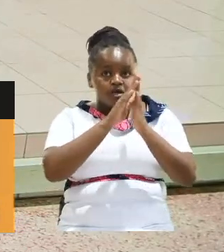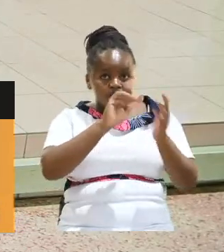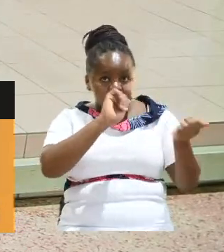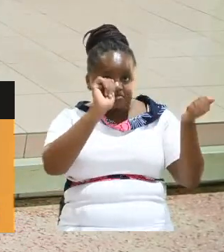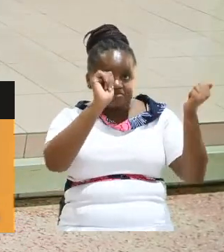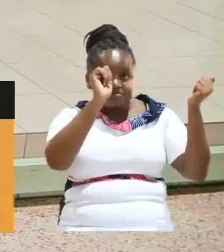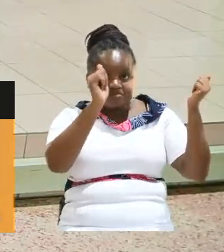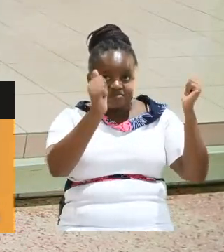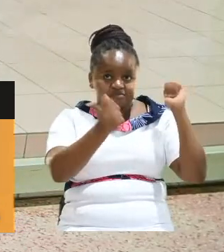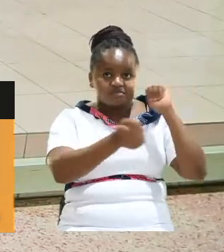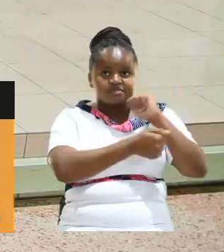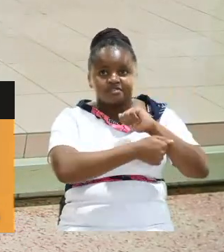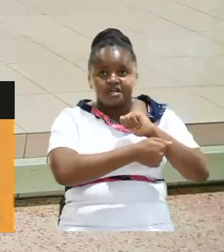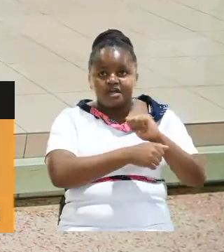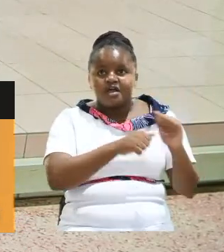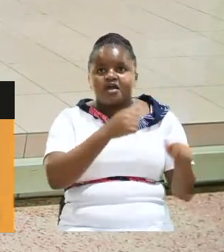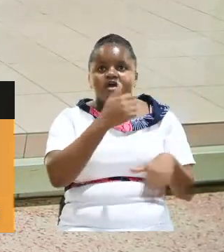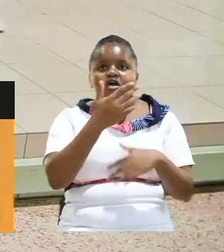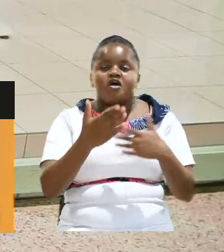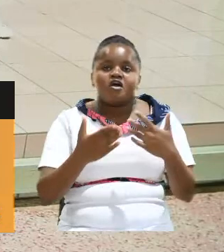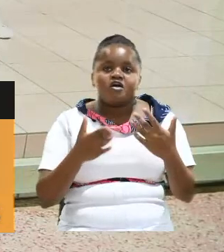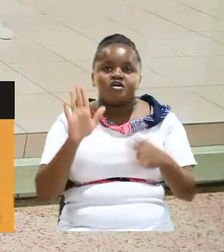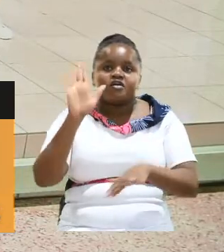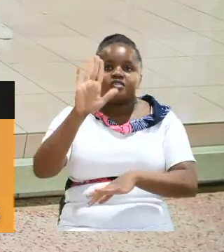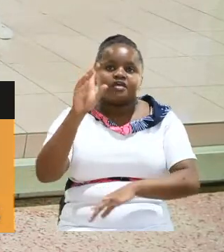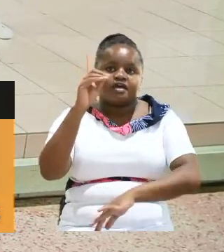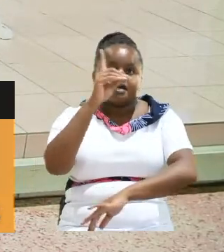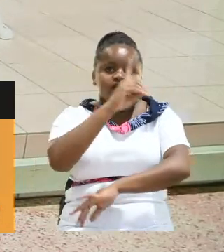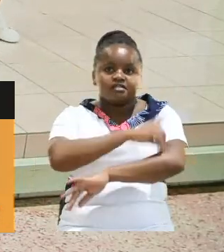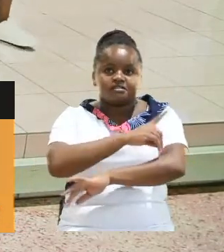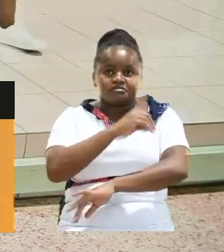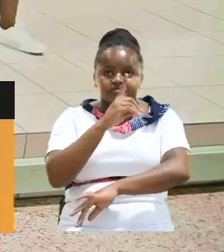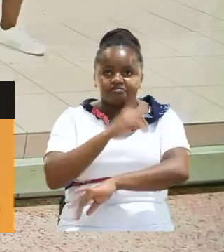warekebishe. Siku zao zimefika.